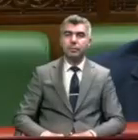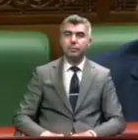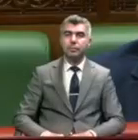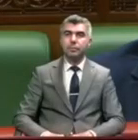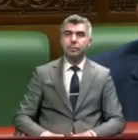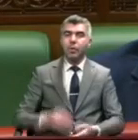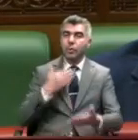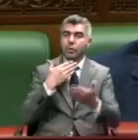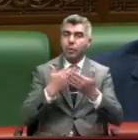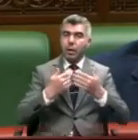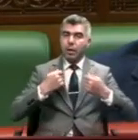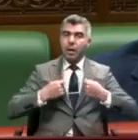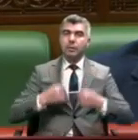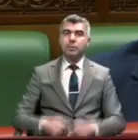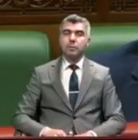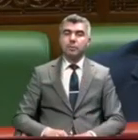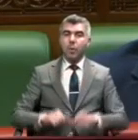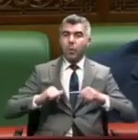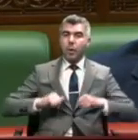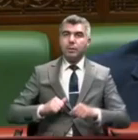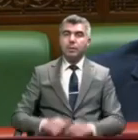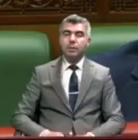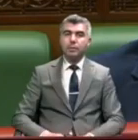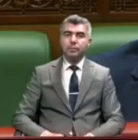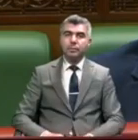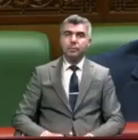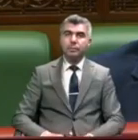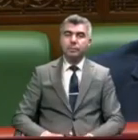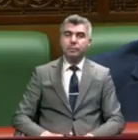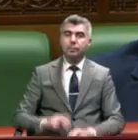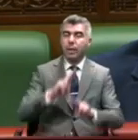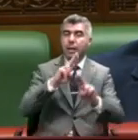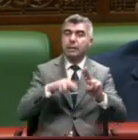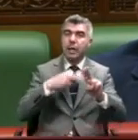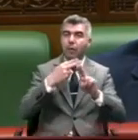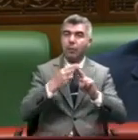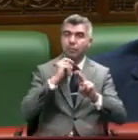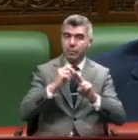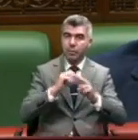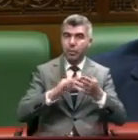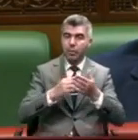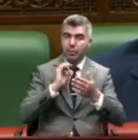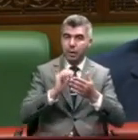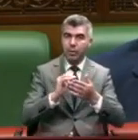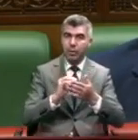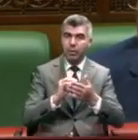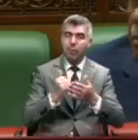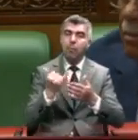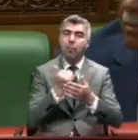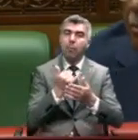شكرا سيد الرئيس سيد الوزير المحترم جاوبتي واحد الجواب اللي هو مقنع